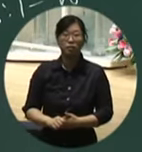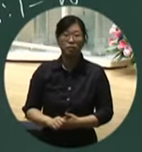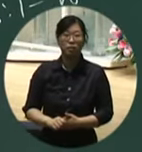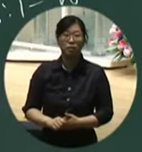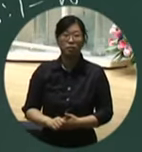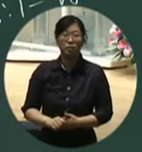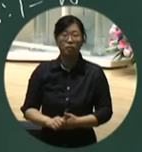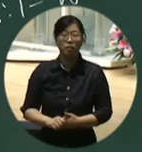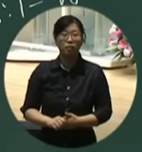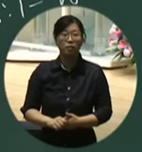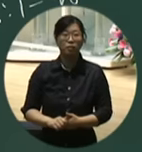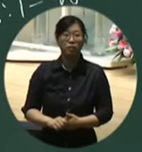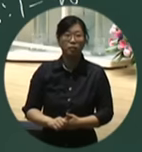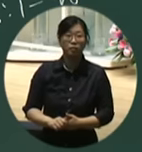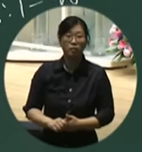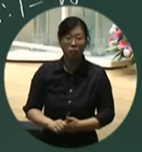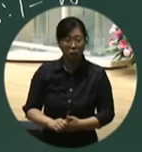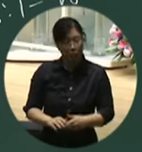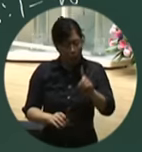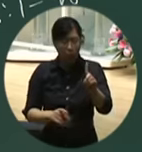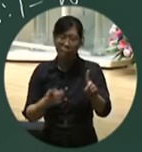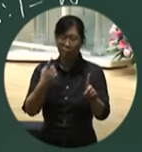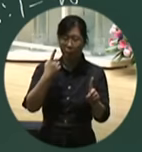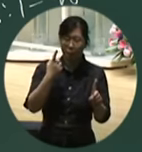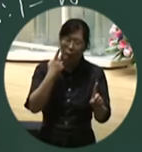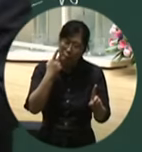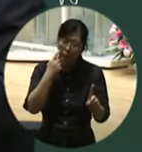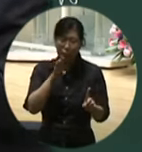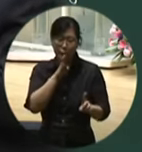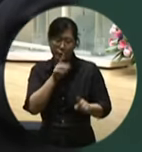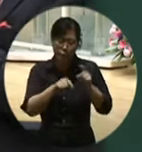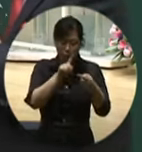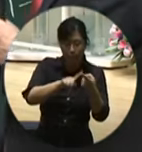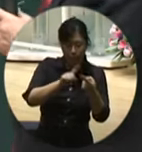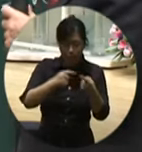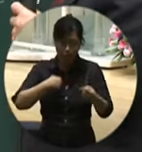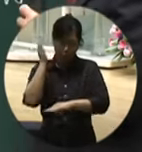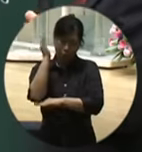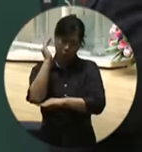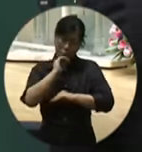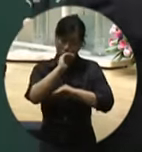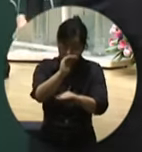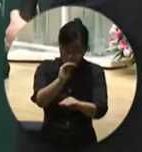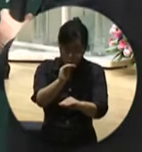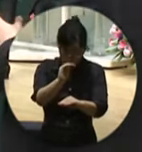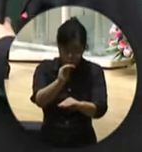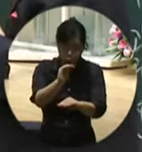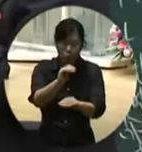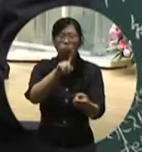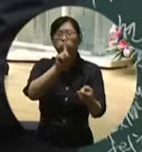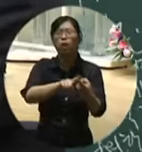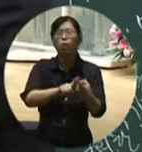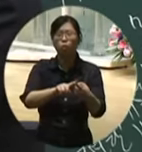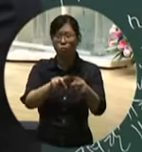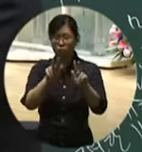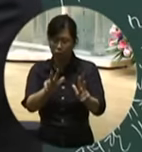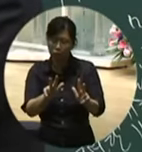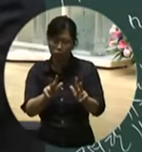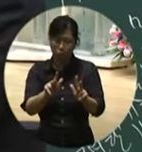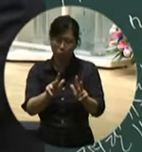모든 성전 건축에 관한 성경 구절은 다 찾아놨어요. I told them this, and then they actually made a little booklet that has all the Bible